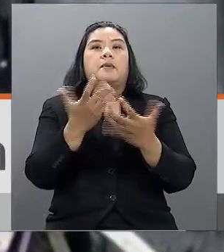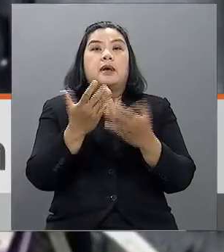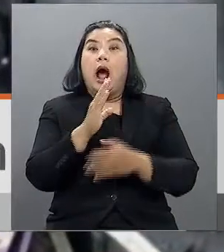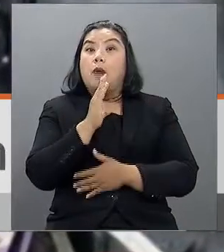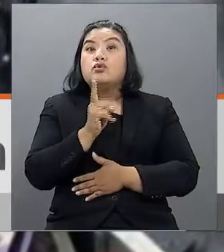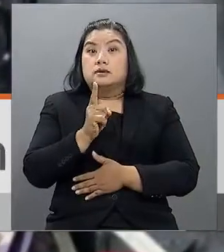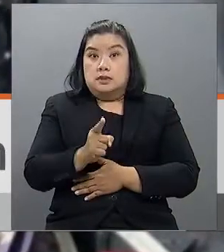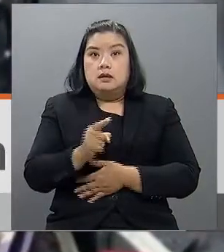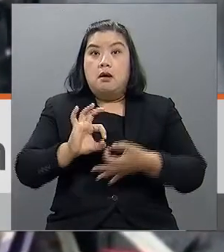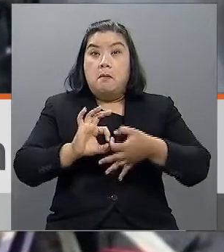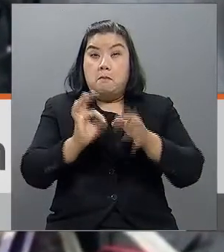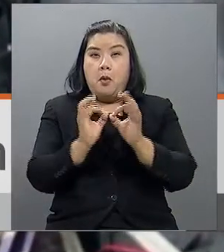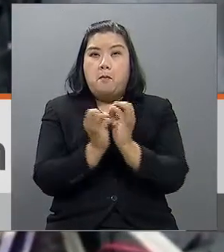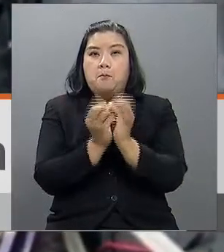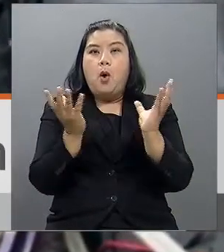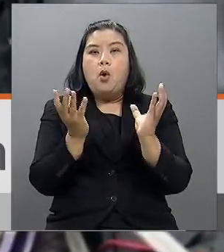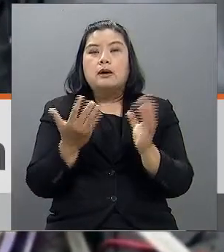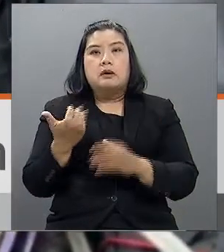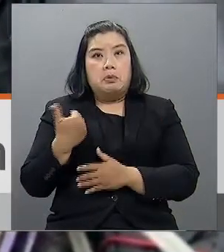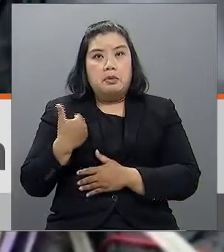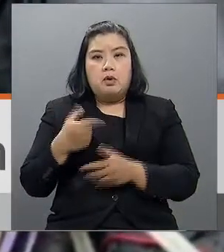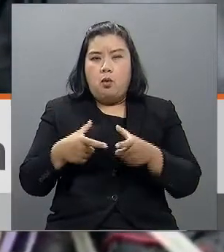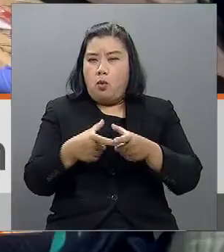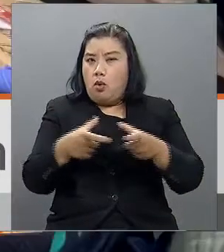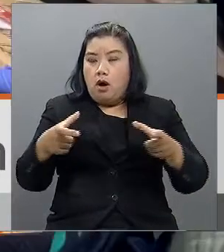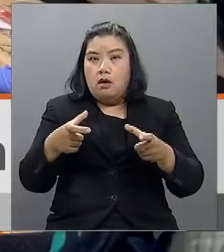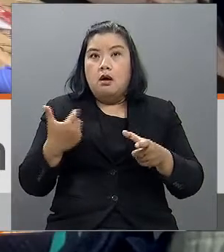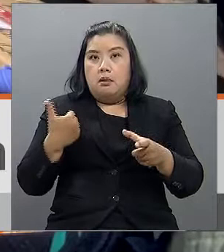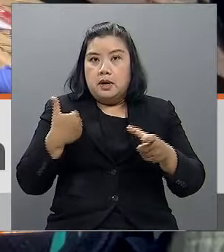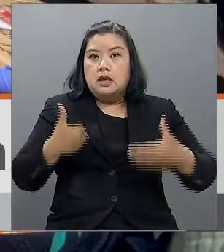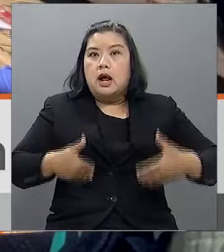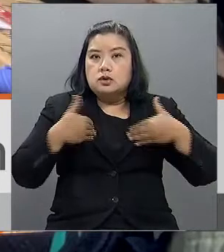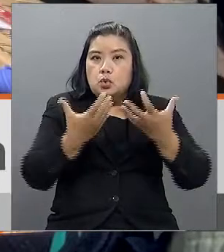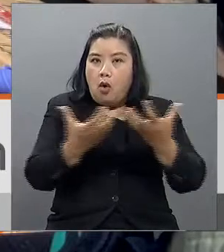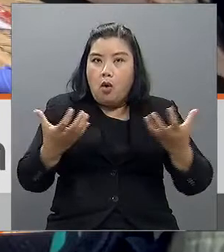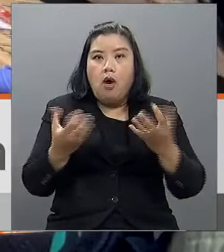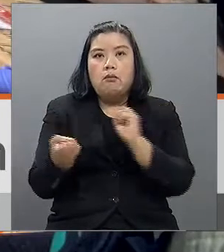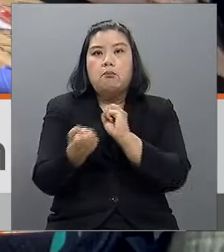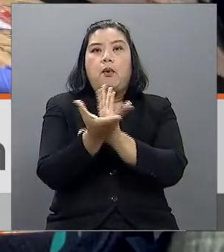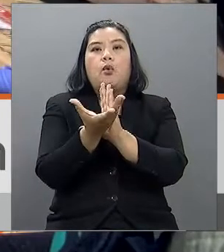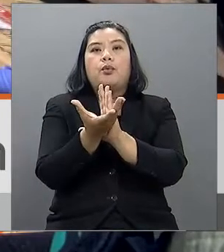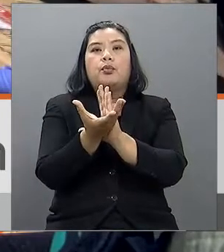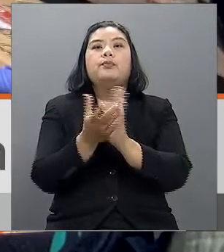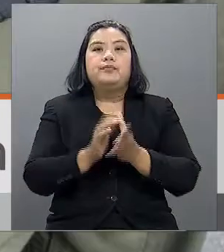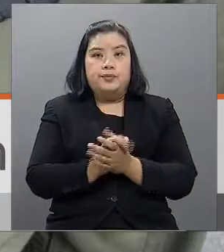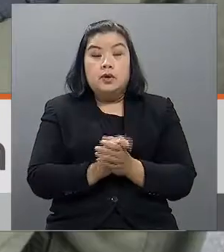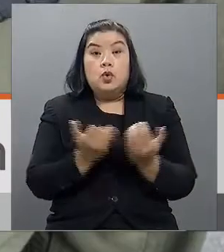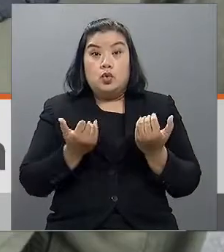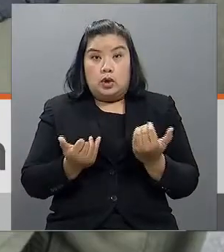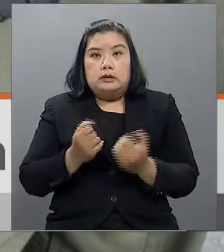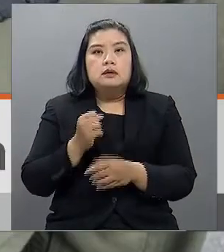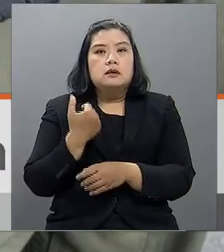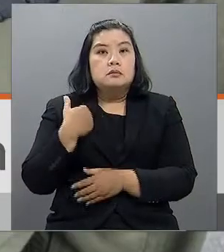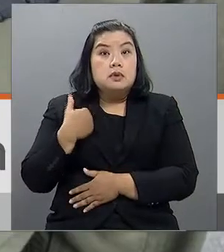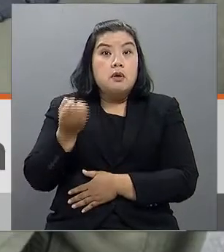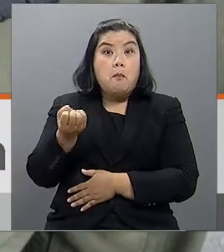ครับว่าจะทำให้เกิดความเสียหายเป็นวงกว้างทั้งต่อชีวิตและทรัพย์สินได้ครับค่าคือหลังจากที่ทางเจ้าหน้าที่รับแจ้งนะคะว่ามี